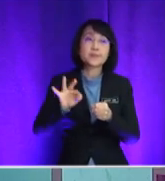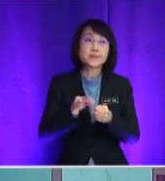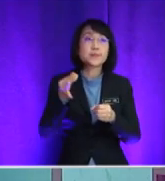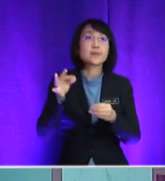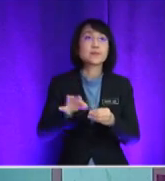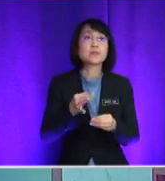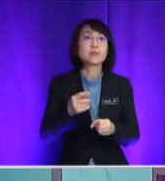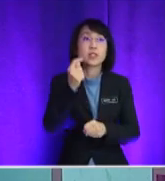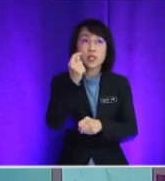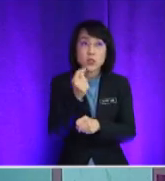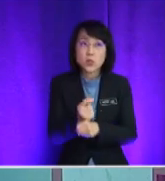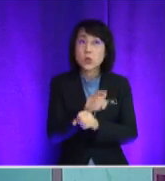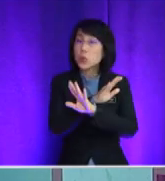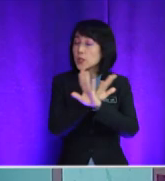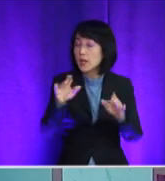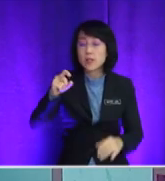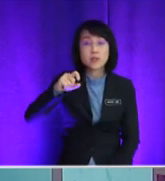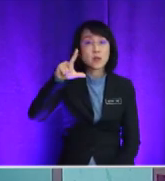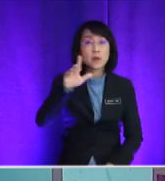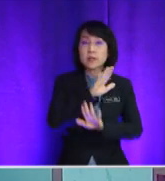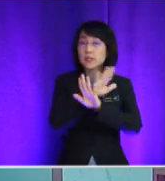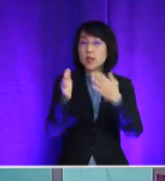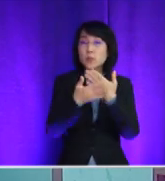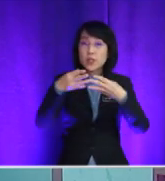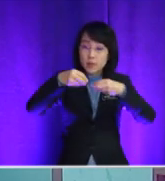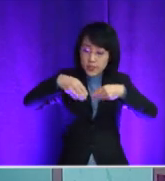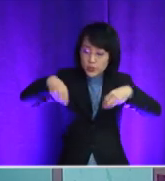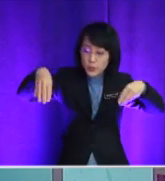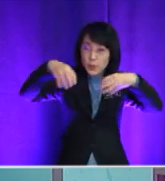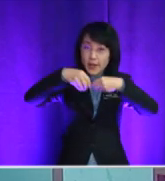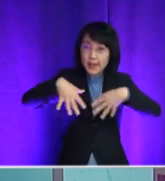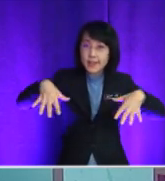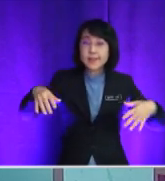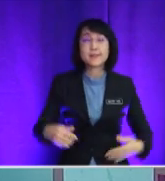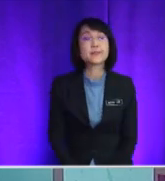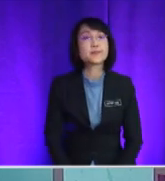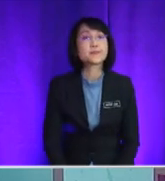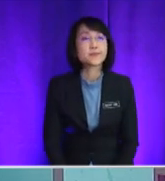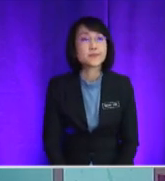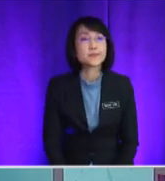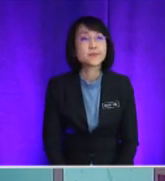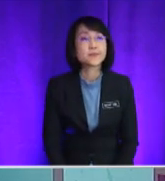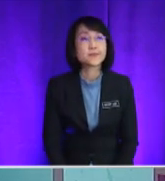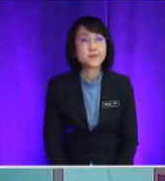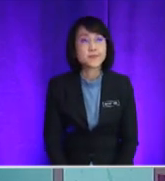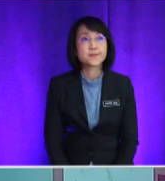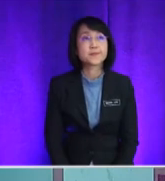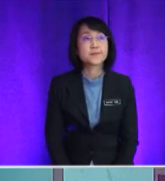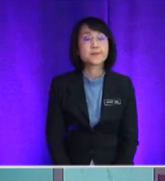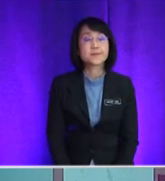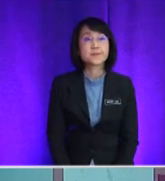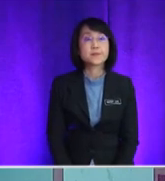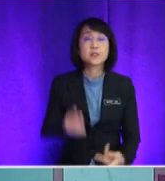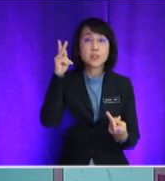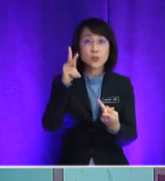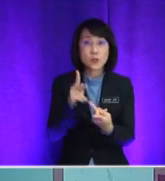Teguh tidak tebal dan tidak mudah berjerumbai Ini Cici yang perlu kita pilih ya untuk buat rompi dan